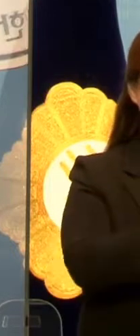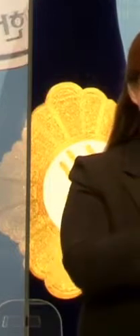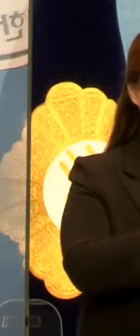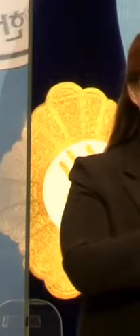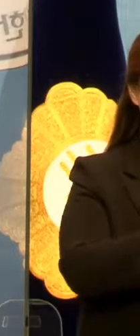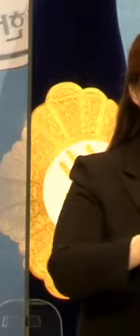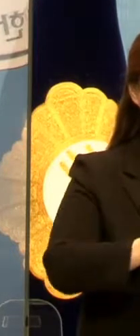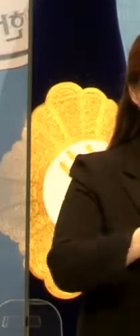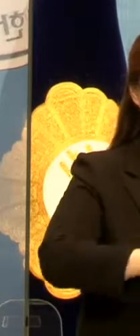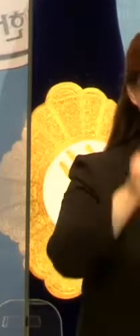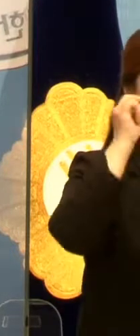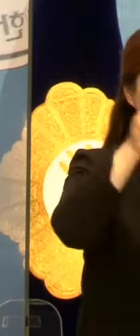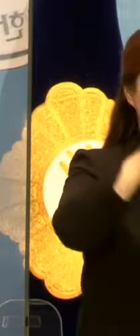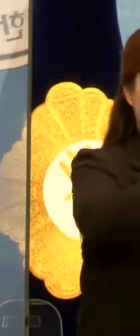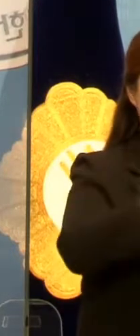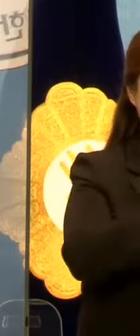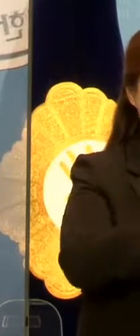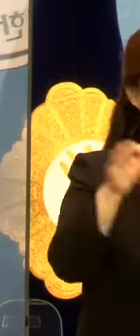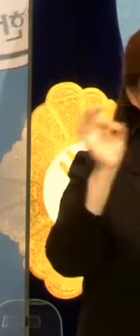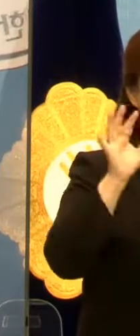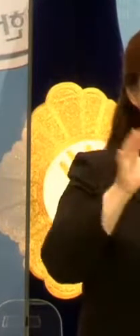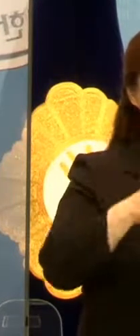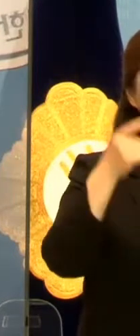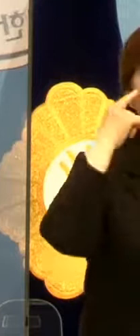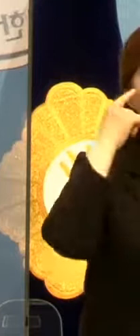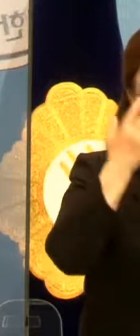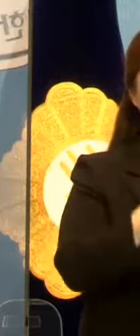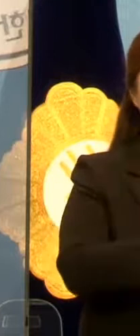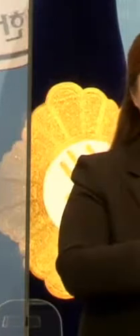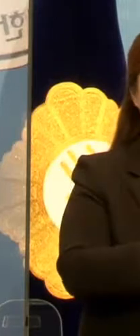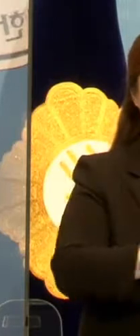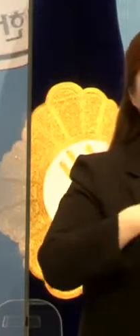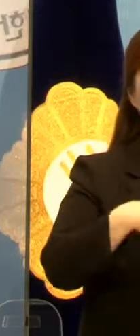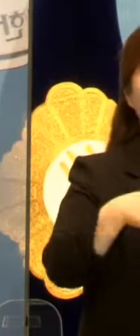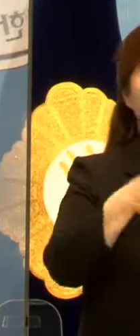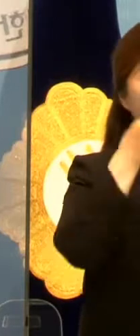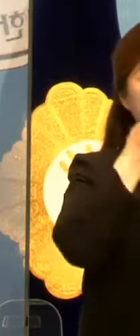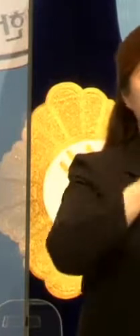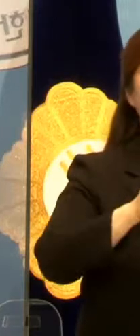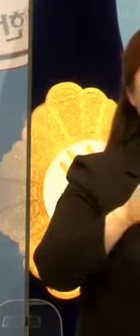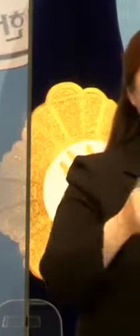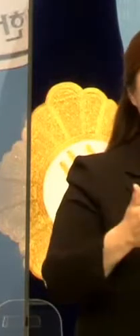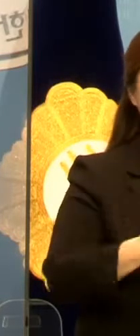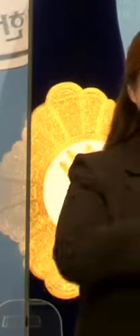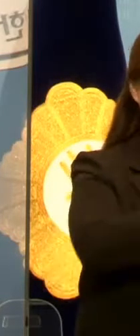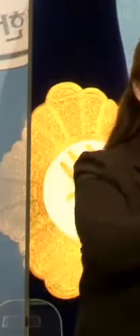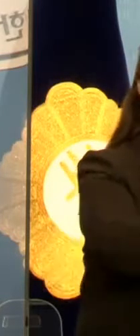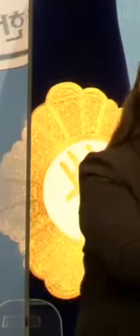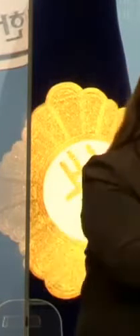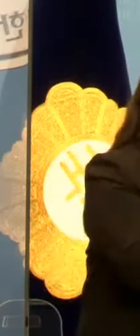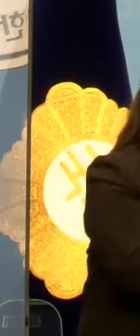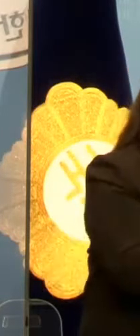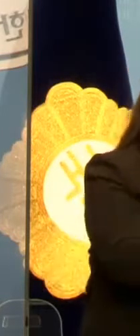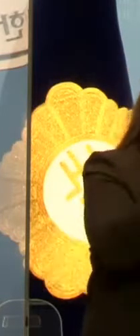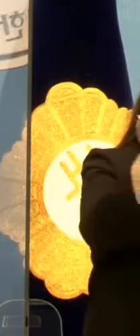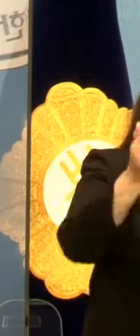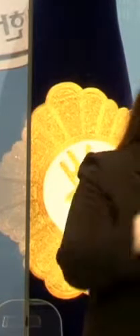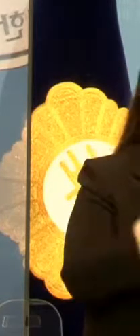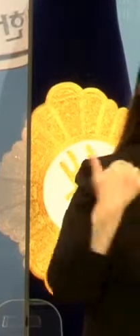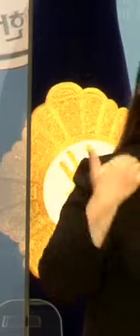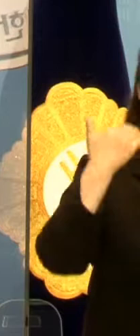더이상 인재영입 씩 혹은 깜짝쇼 의 정치가 아니라 청년들이 정말 정당 에서 부터 차근차근 경험을 쌓고